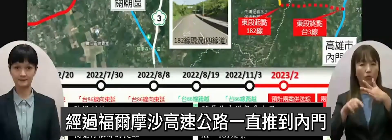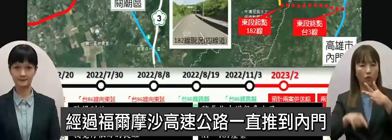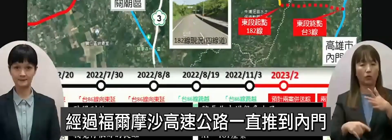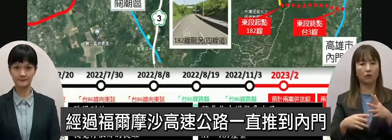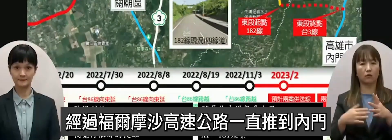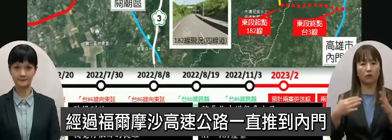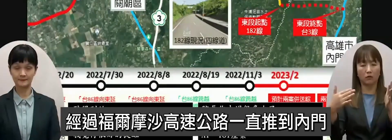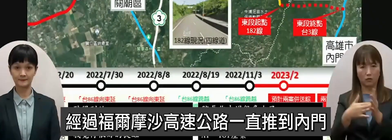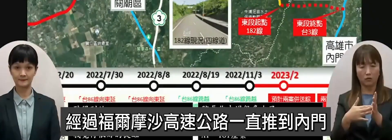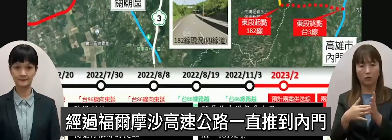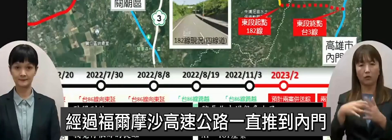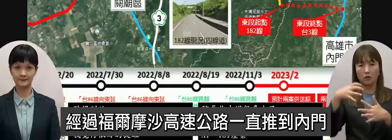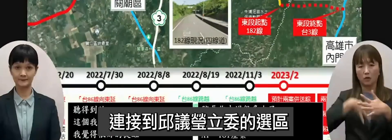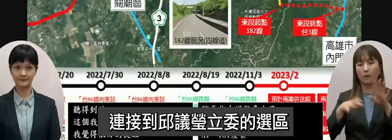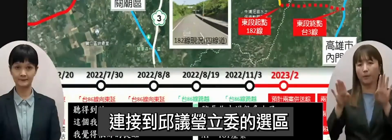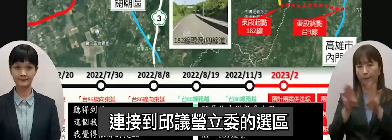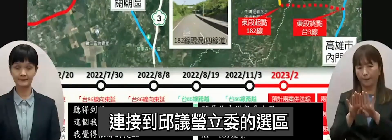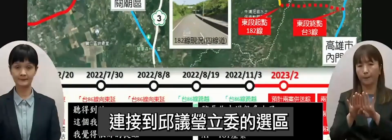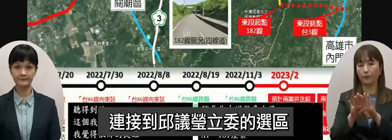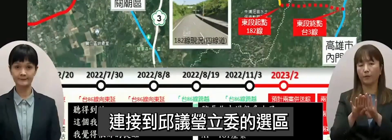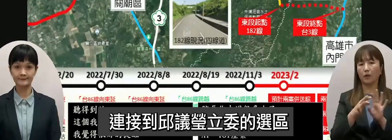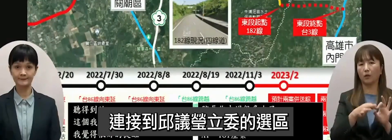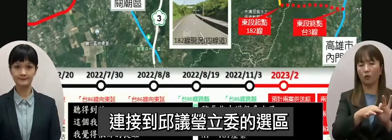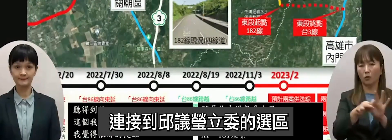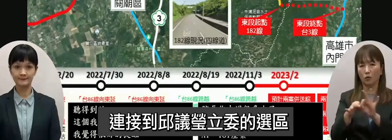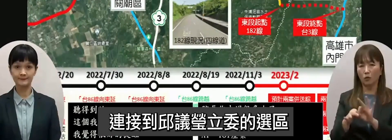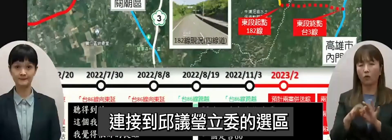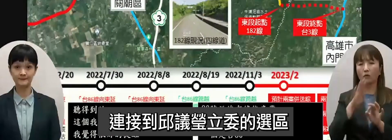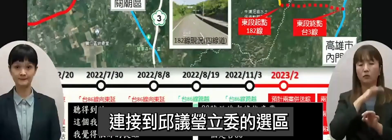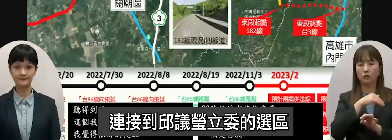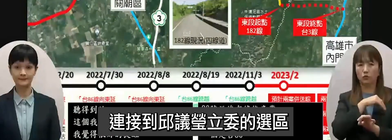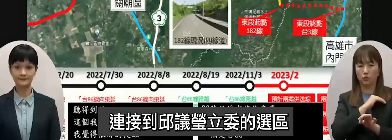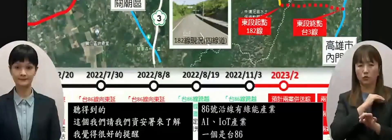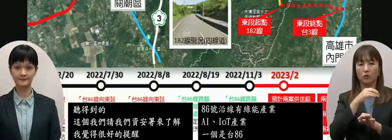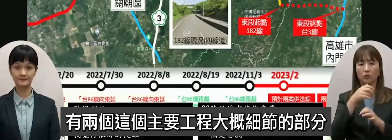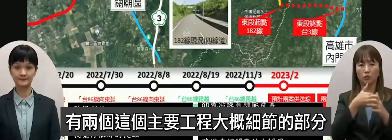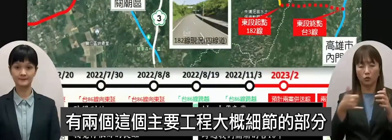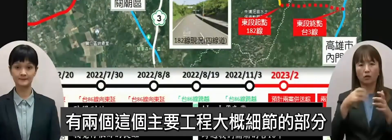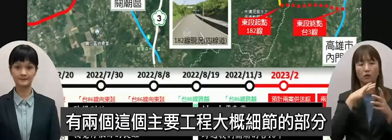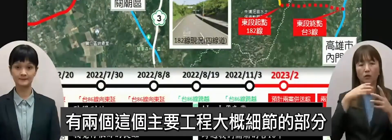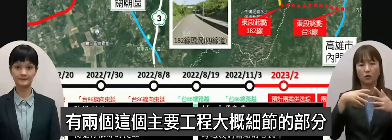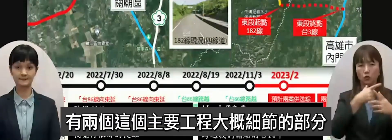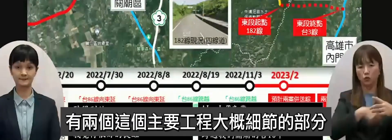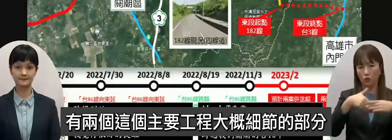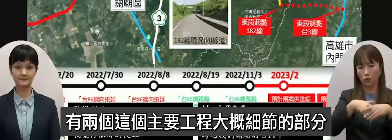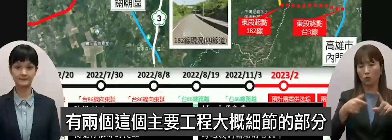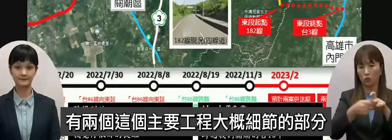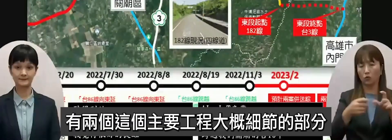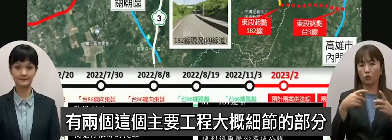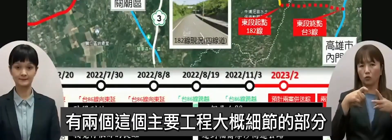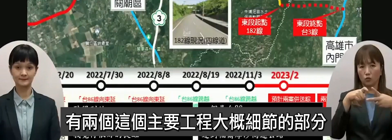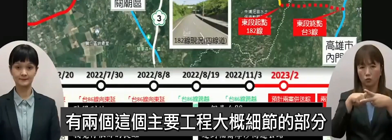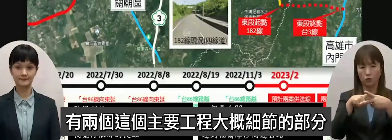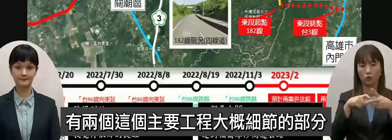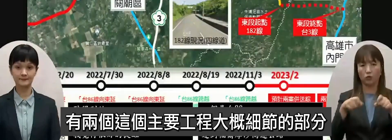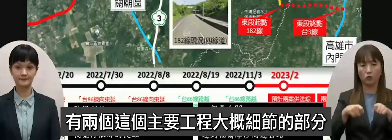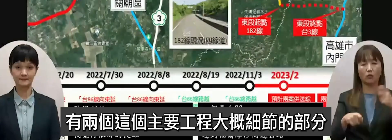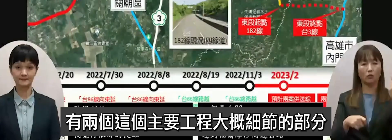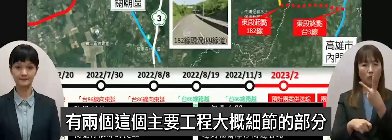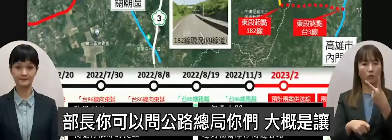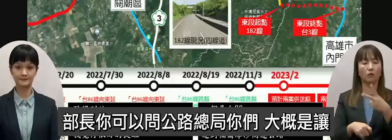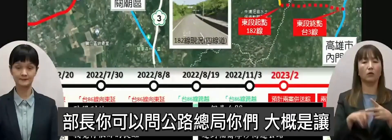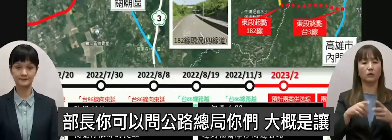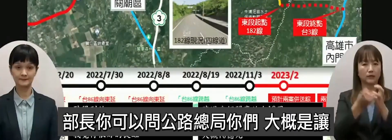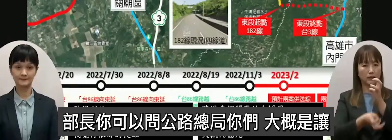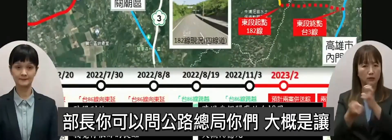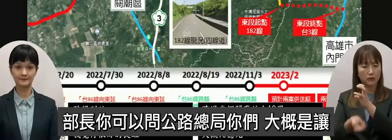直推到内门，连接到邱毅营立委的选区，有两个这个主要工程。那现在。细节的部分